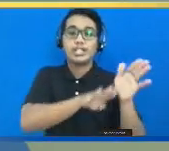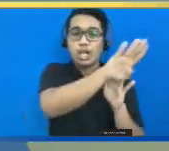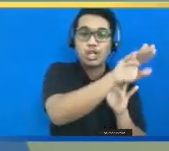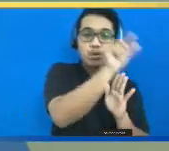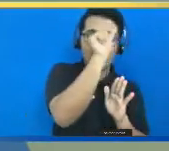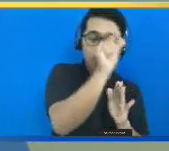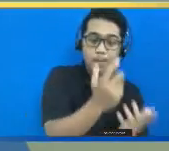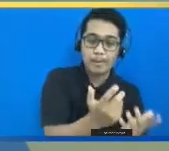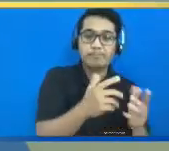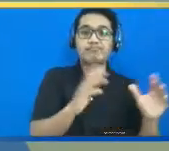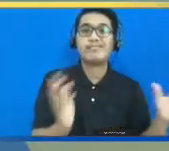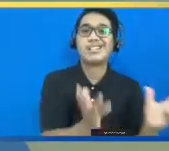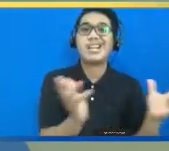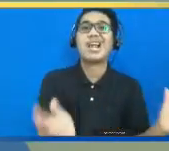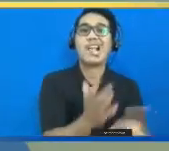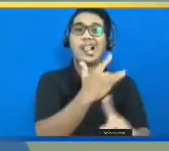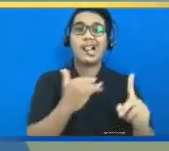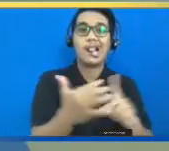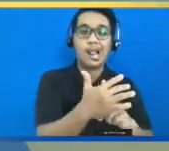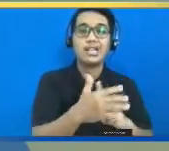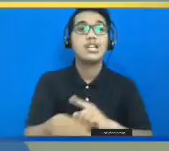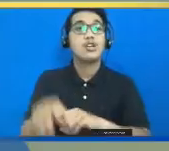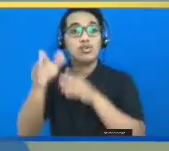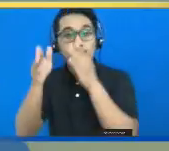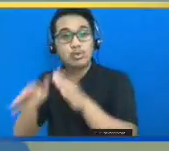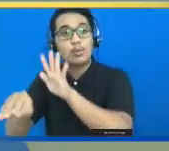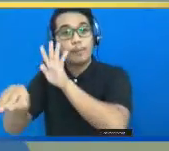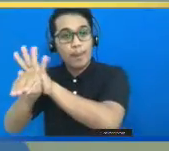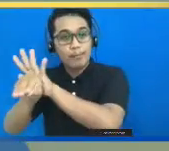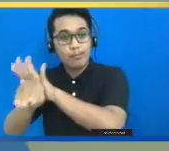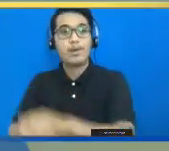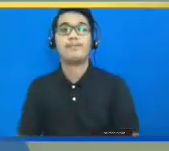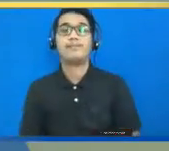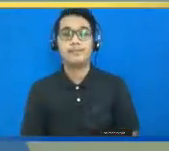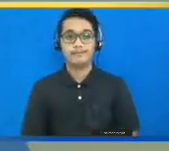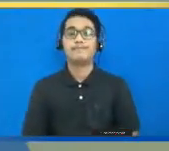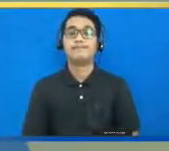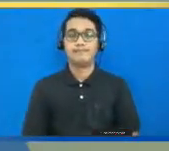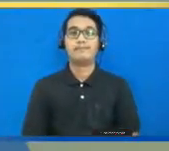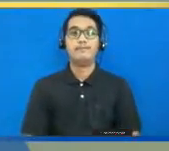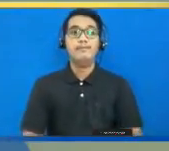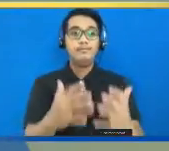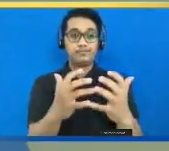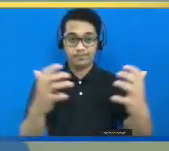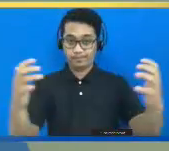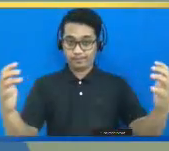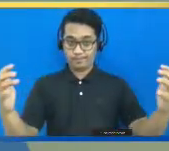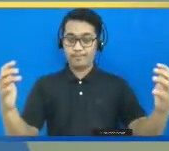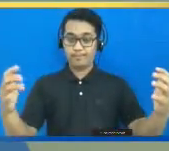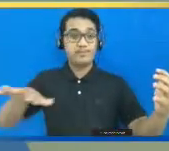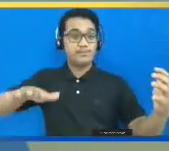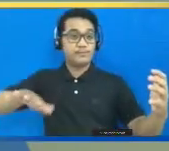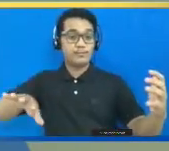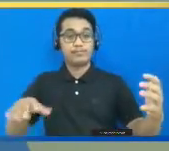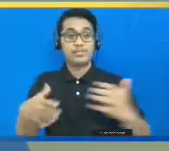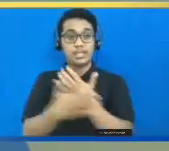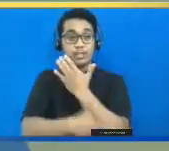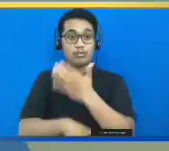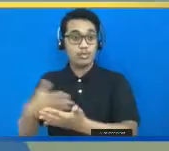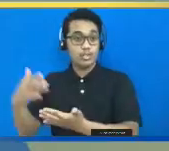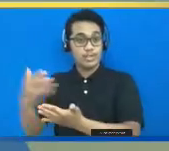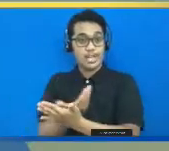peningkatan kesejahteraan masyarakat di tanah Papua Bapak Ibu sekalian dengan perkiraan pendapatan negara